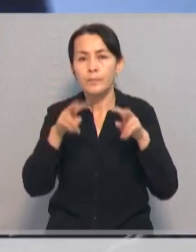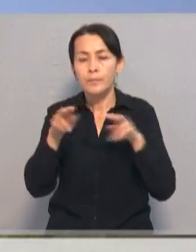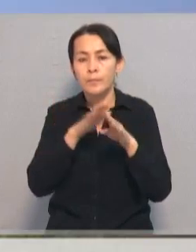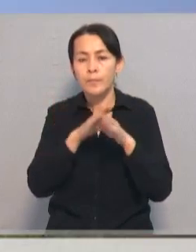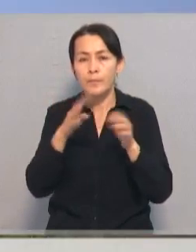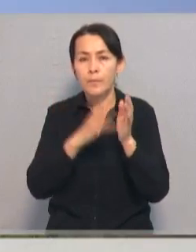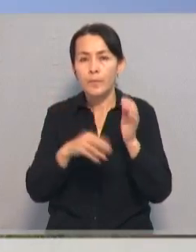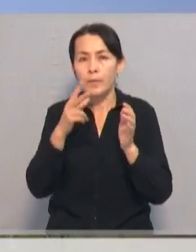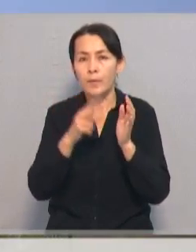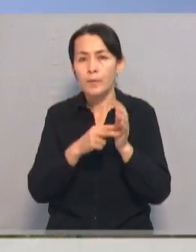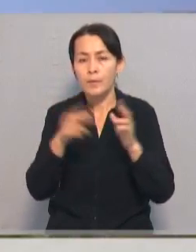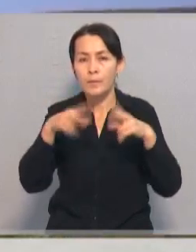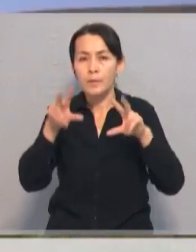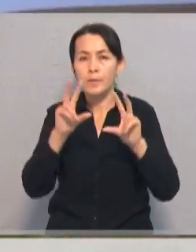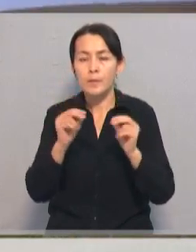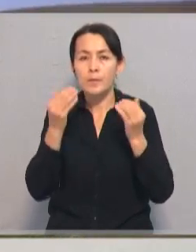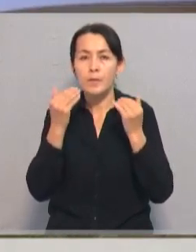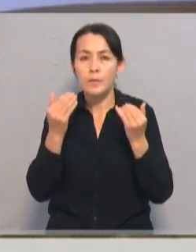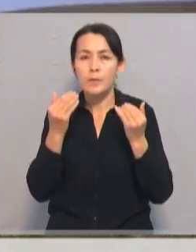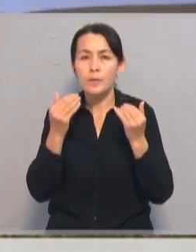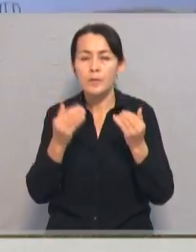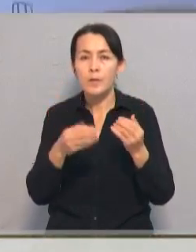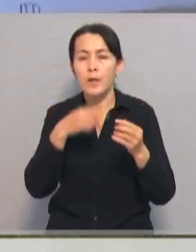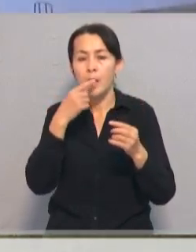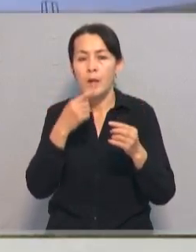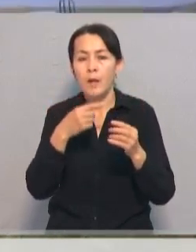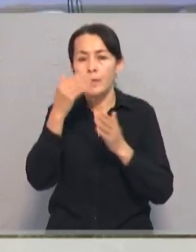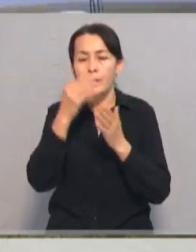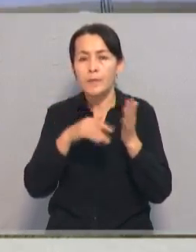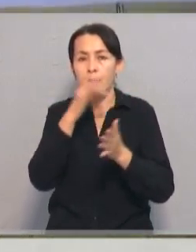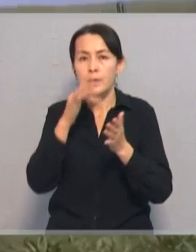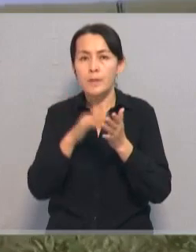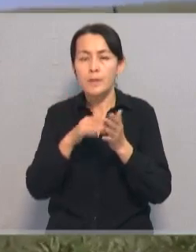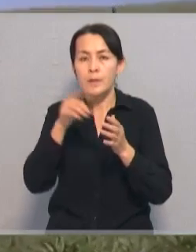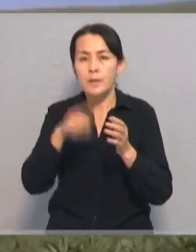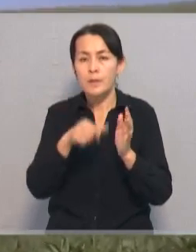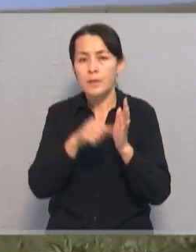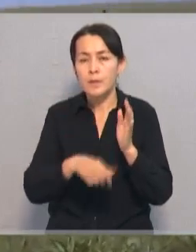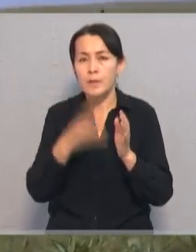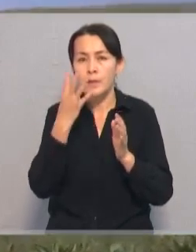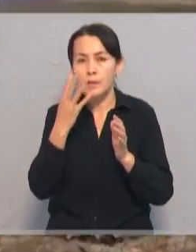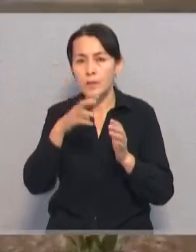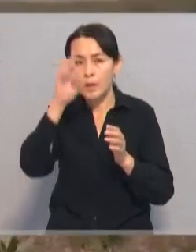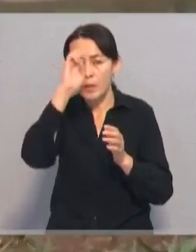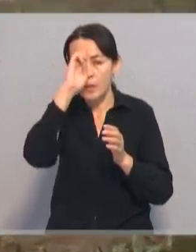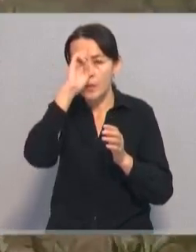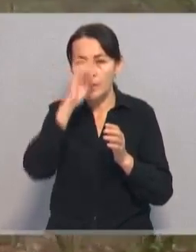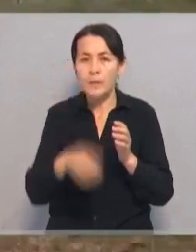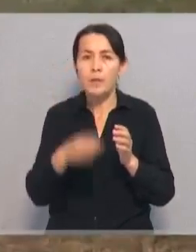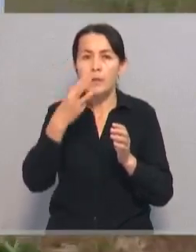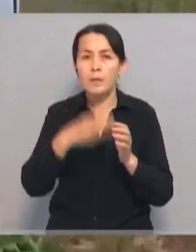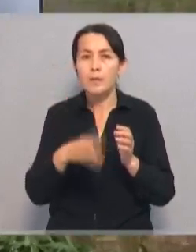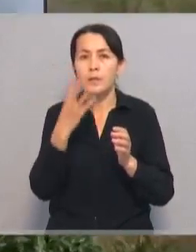ведут 98 специалистов-выявителей прогностического центра, из них 64 государственных